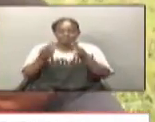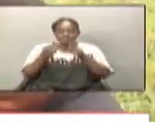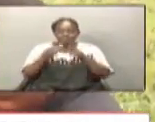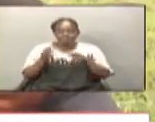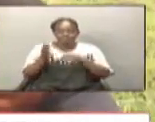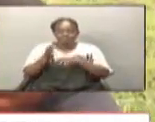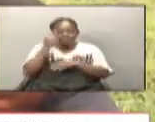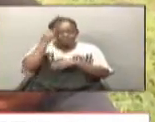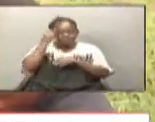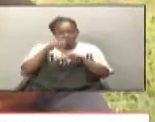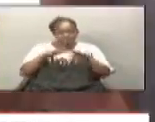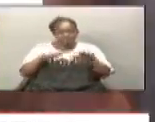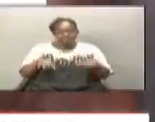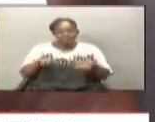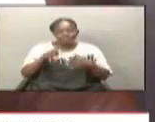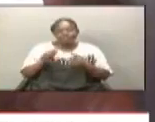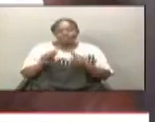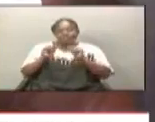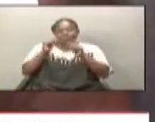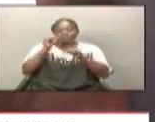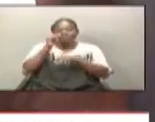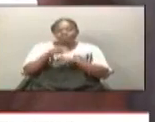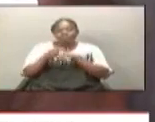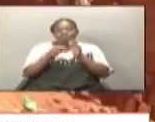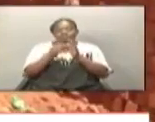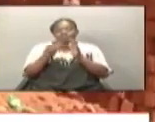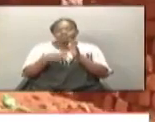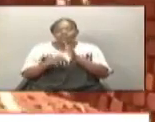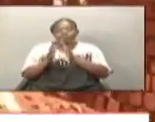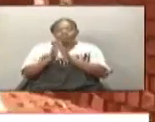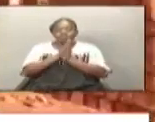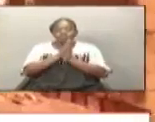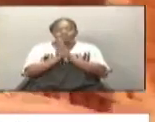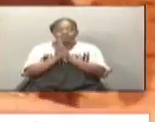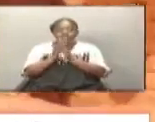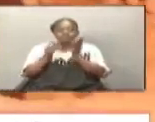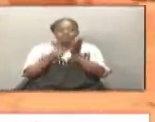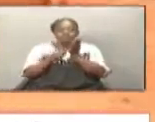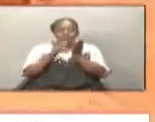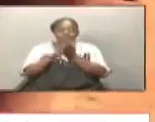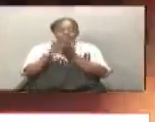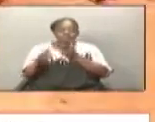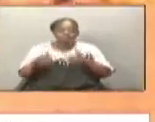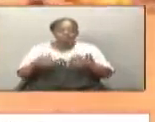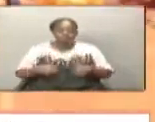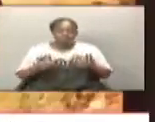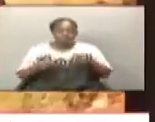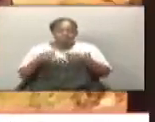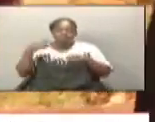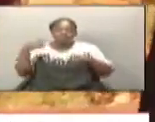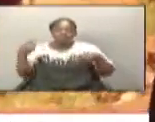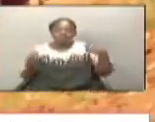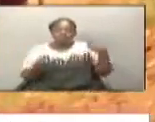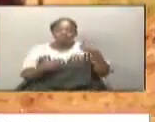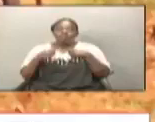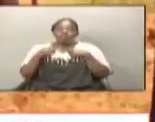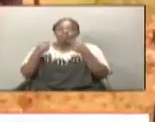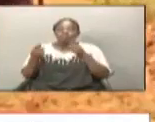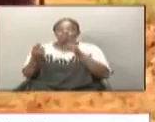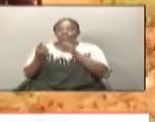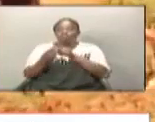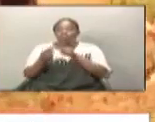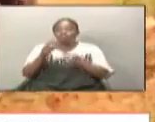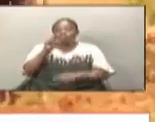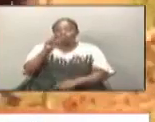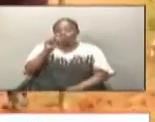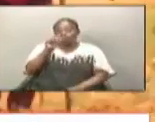minisa yibetaka Judith Nabakoba ya genze yoruvanyi malukula gembozi kulokuna avuka yibalumba wavuli zine wakube emigo. Nasinka na umulabili zeno